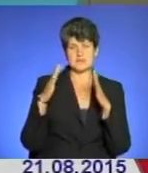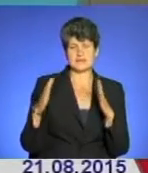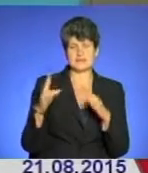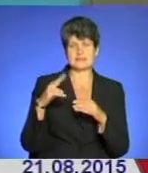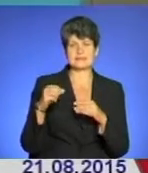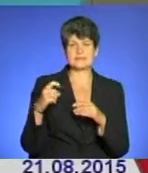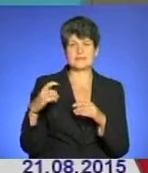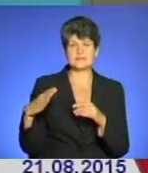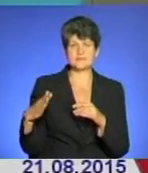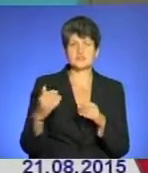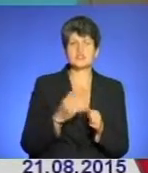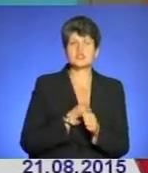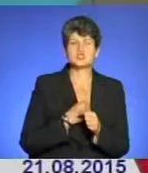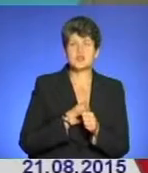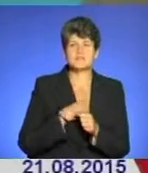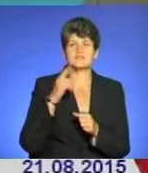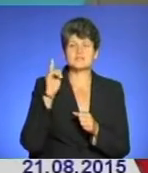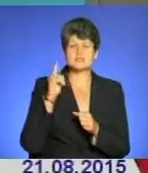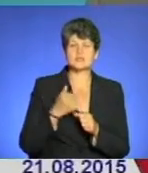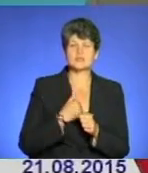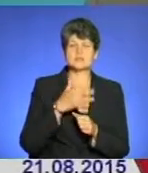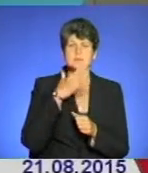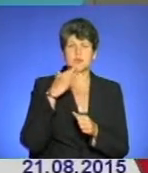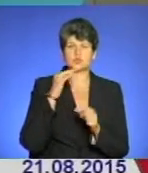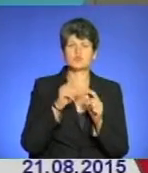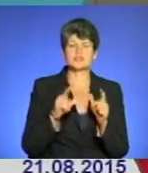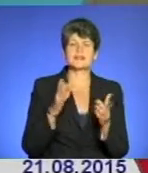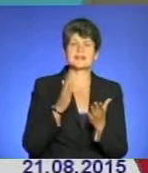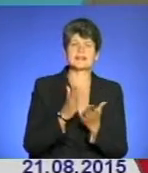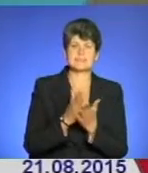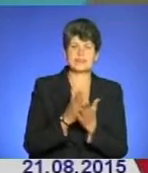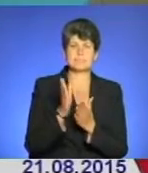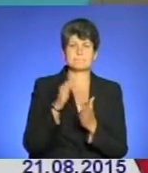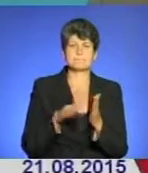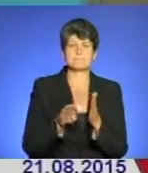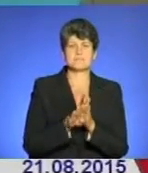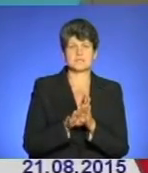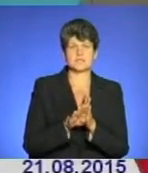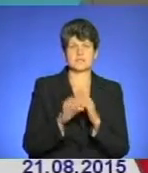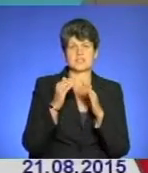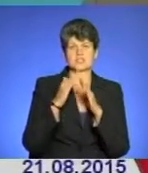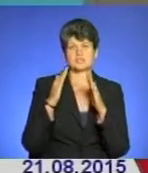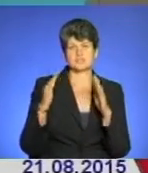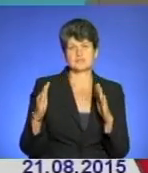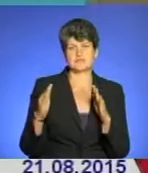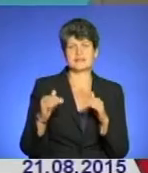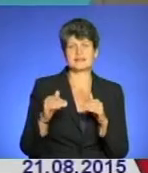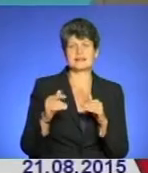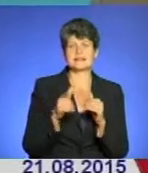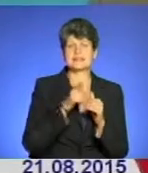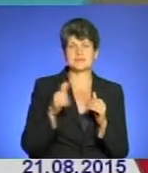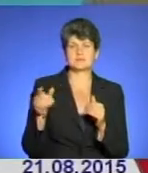дахів, які, на жаль, ви знаєте, що у нас дуже багато шкіл є під шифером, термін його експлуатації